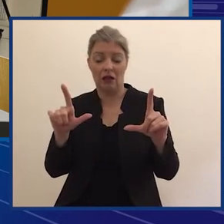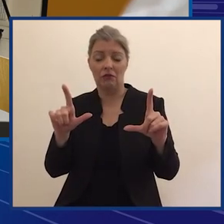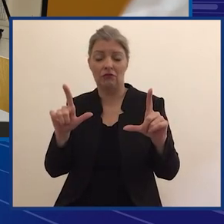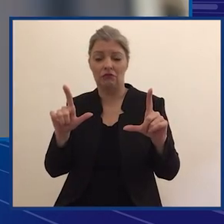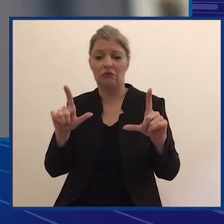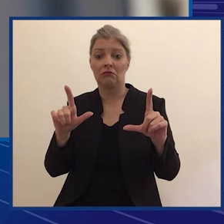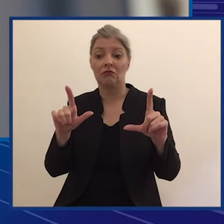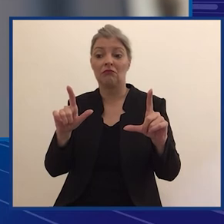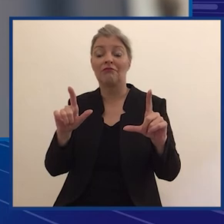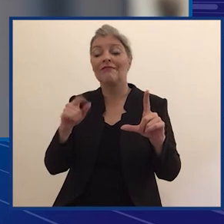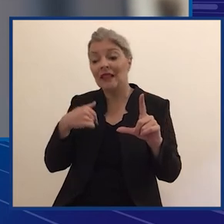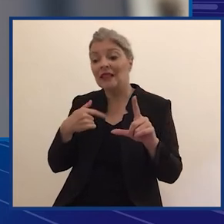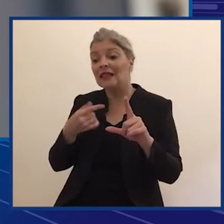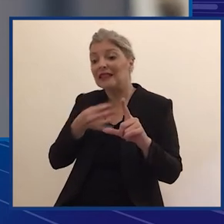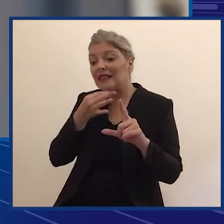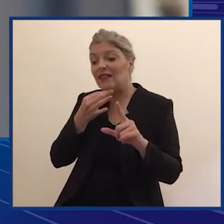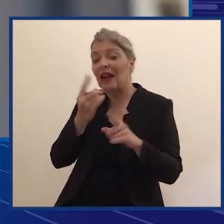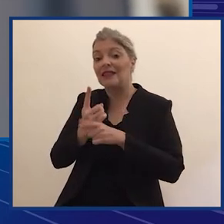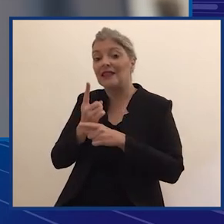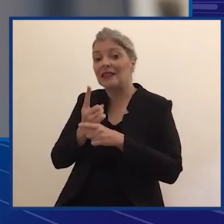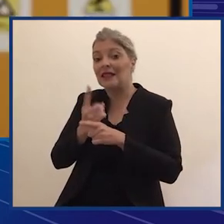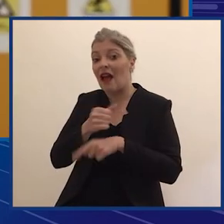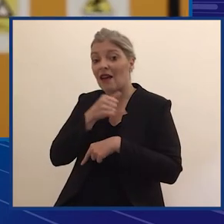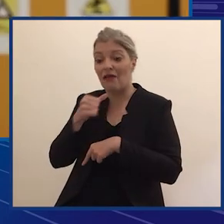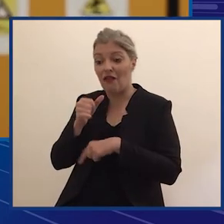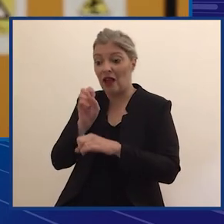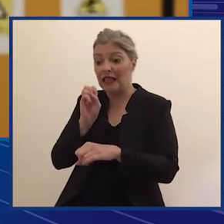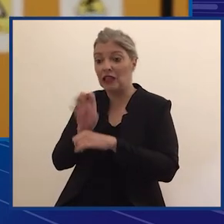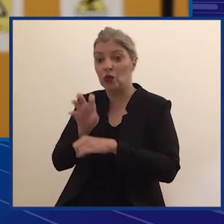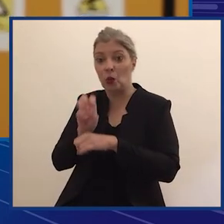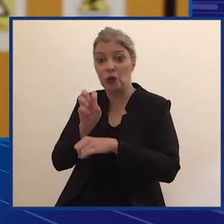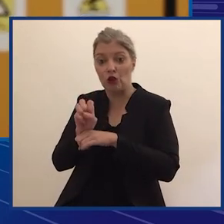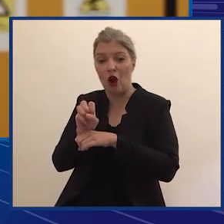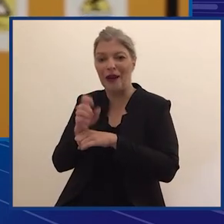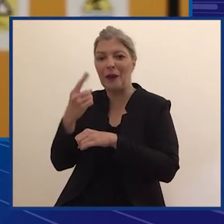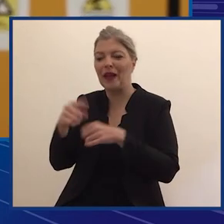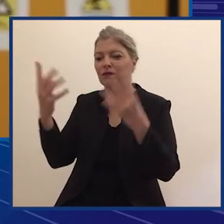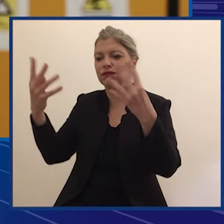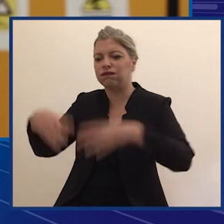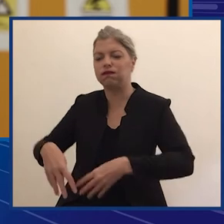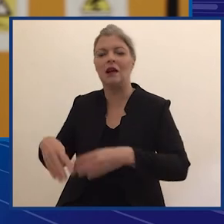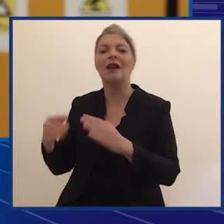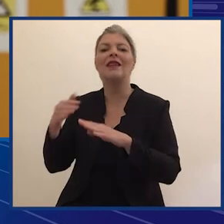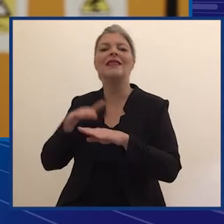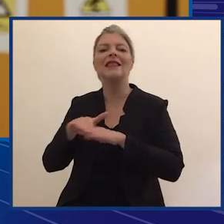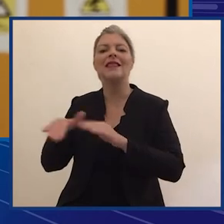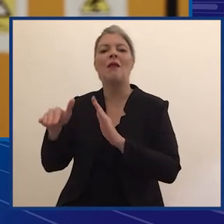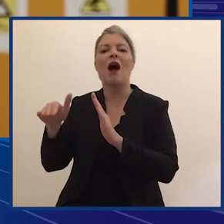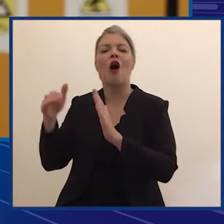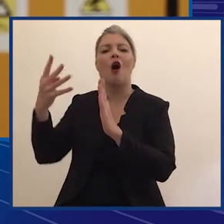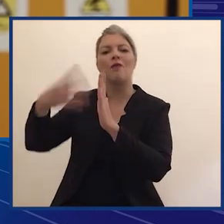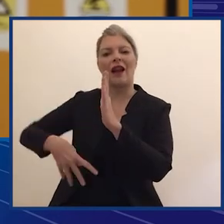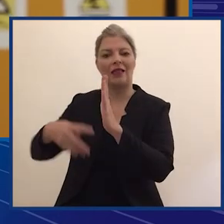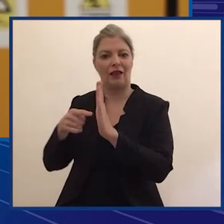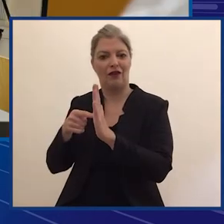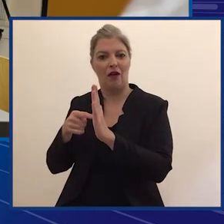quindi bisogna in qualche modo scrivere questi sistemi operativi sopra il disco. Normalmente per questo genere di memoria esiste un programmatore,